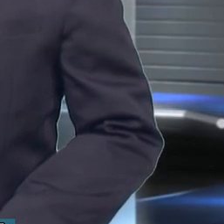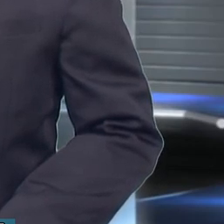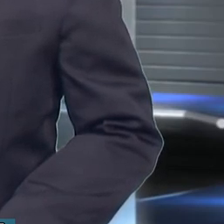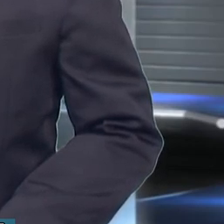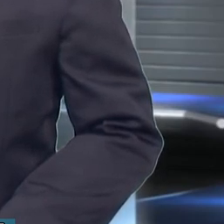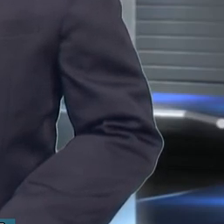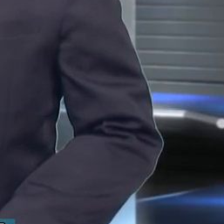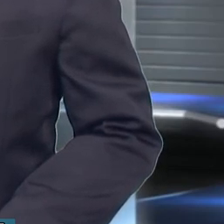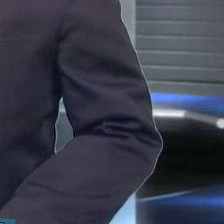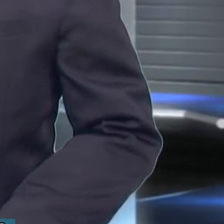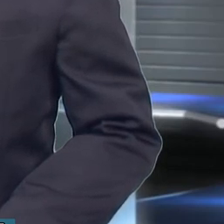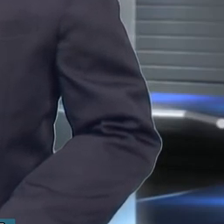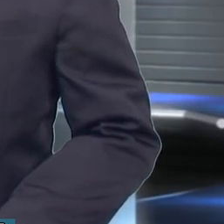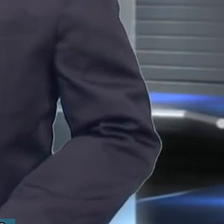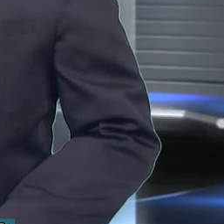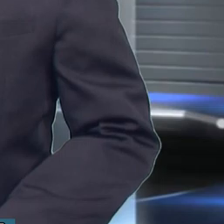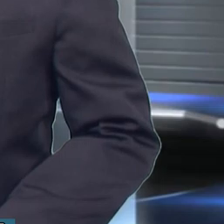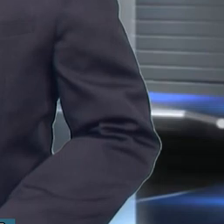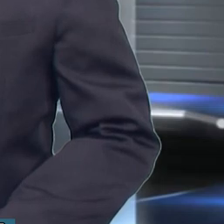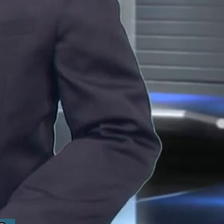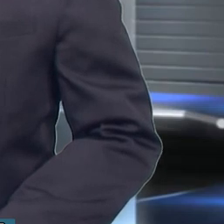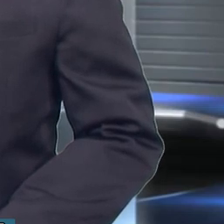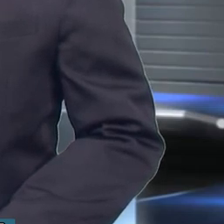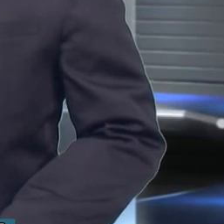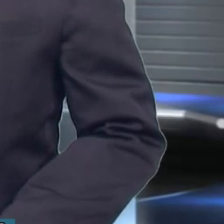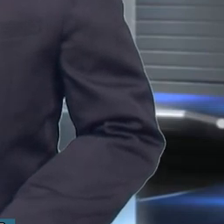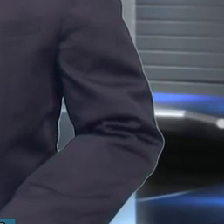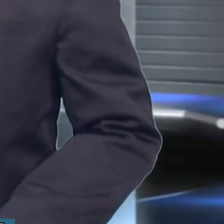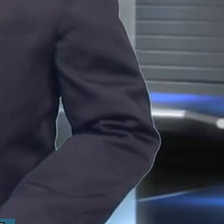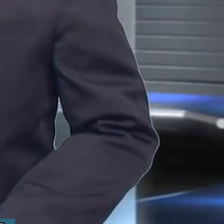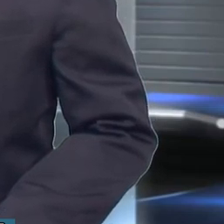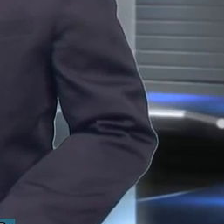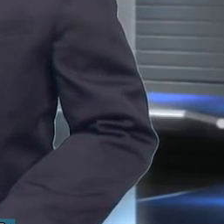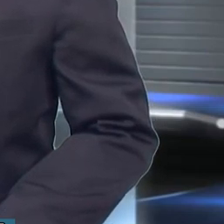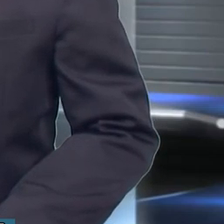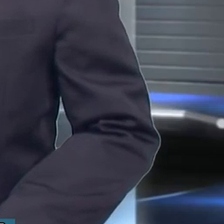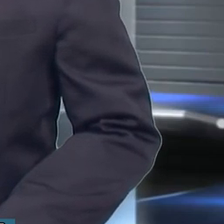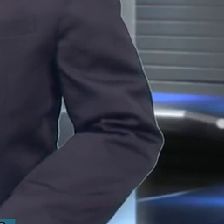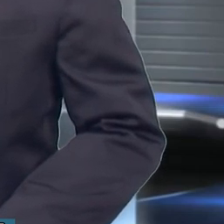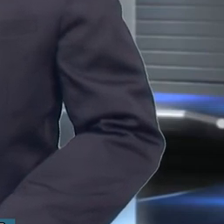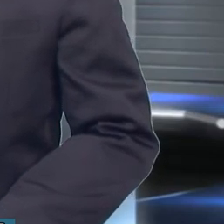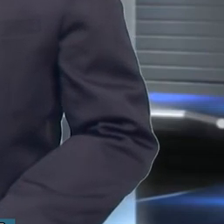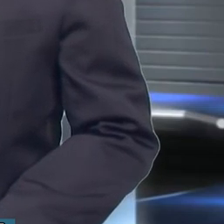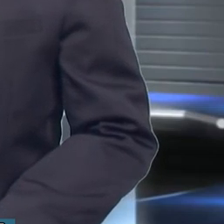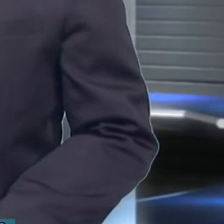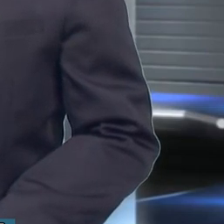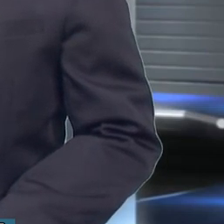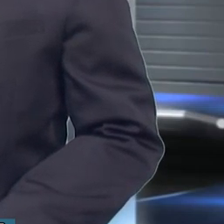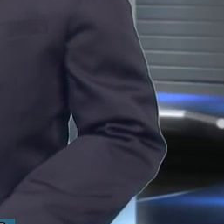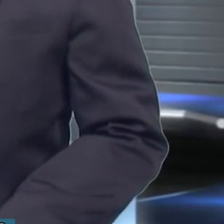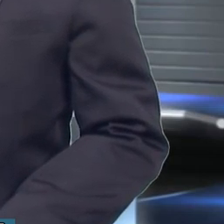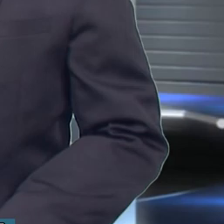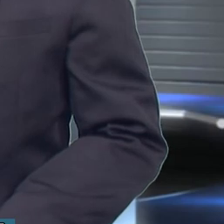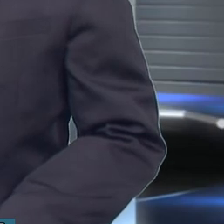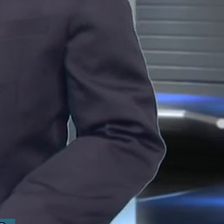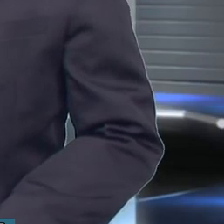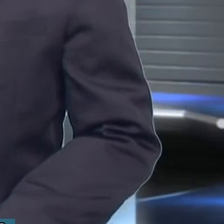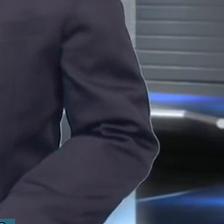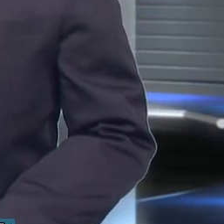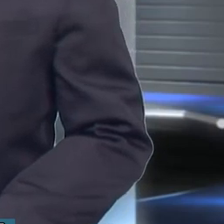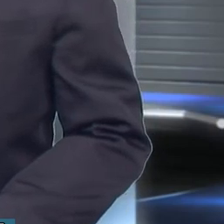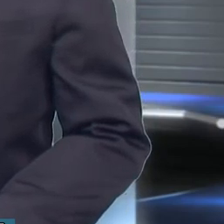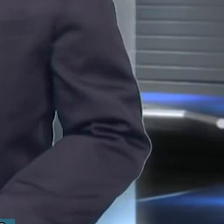花莲的疫情继续的加零，而县长徐正伟则是再次的呼吁，端午连续假期间